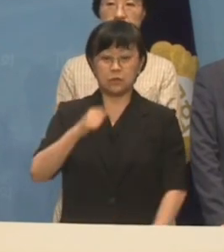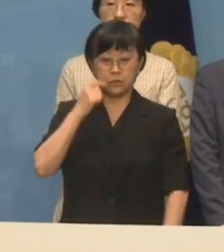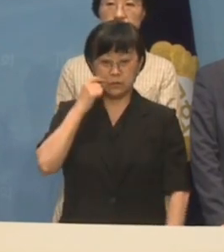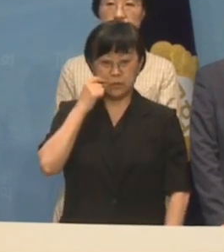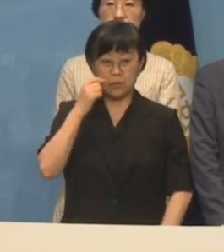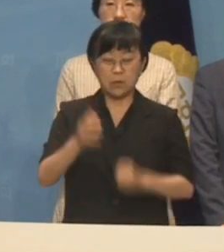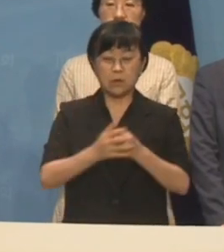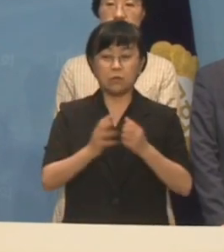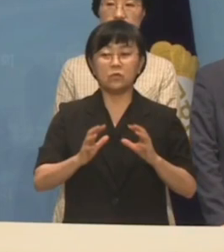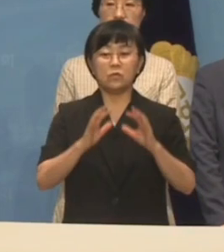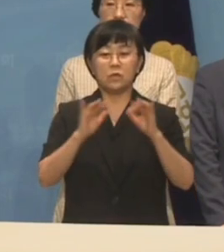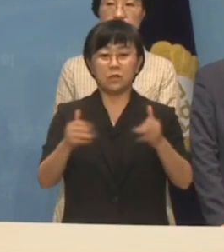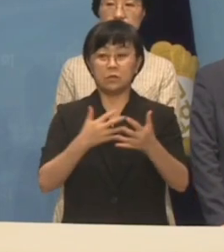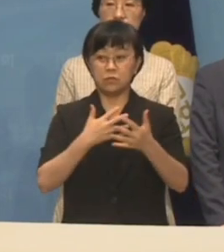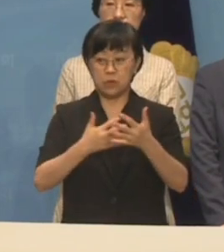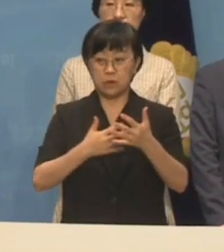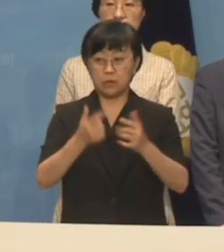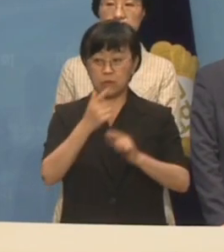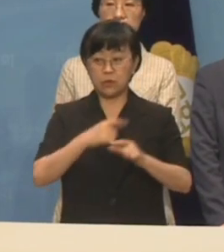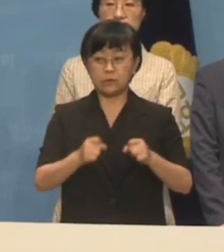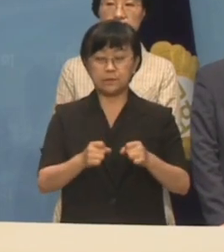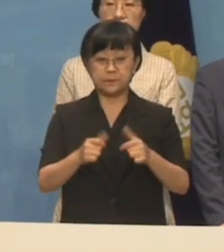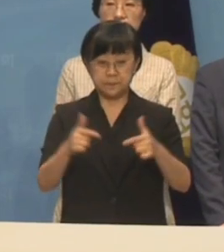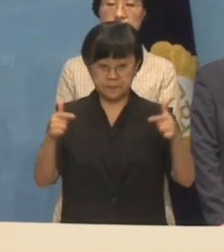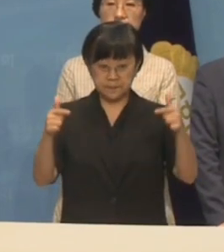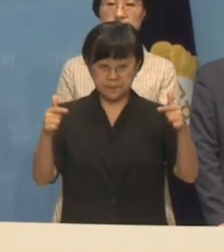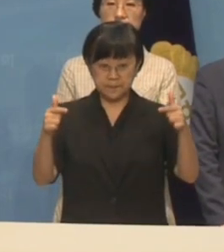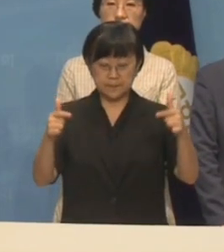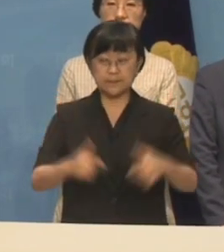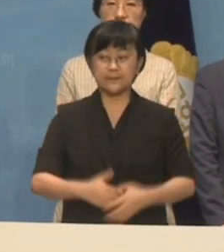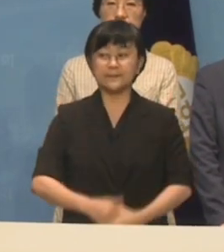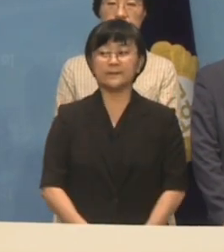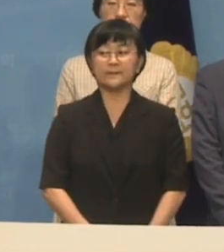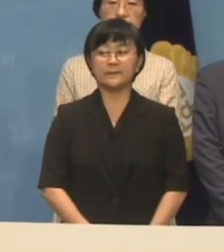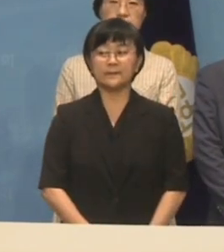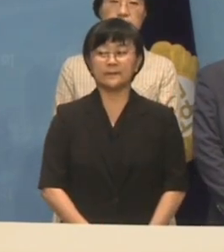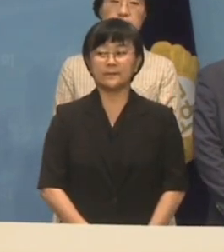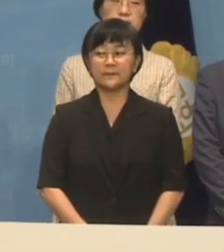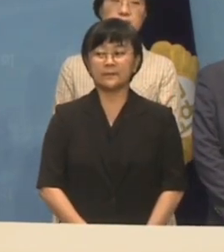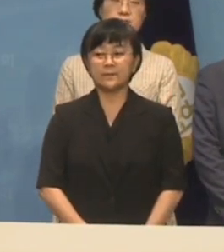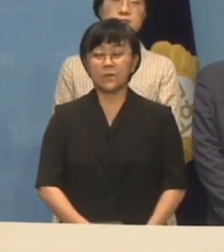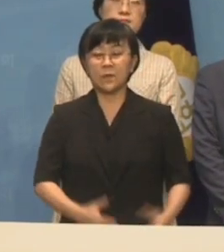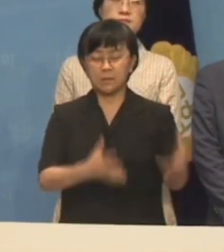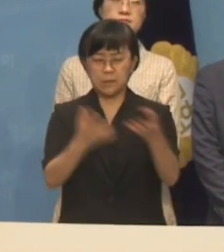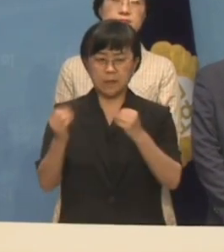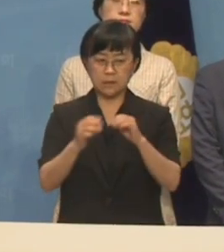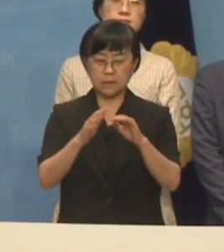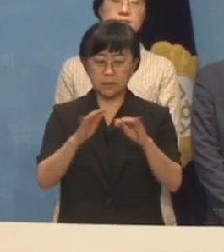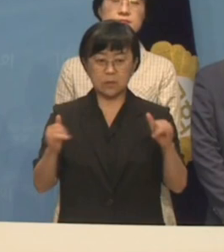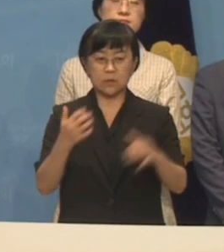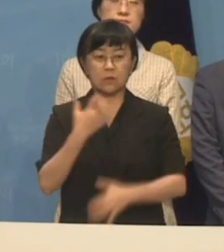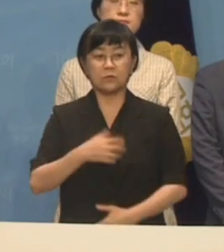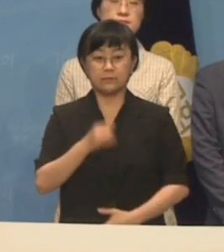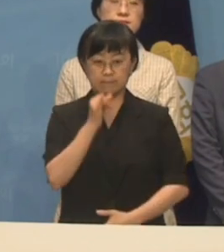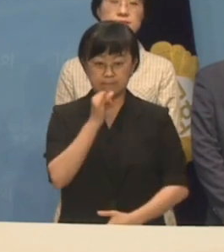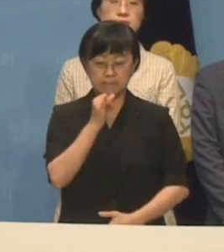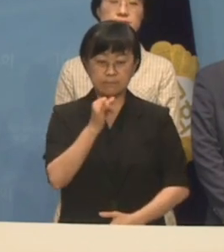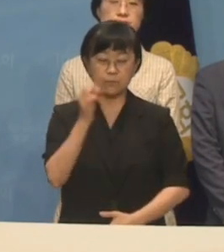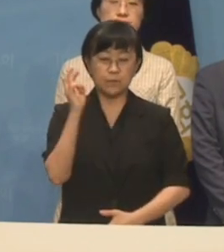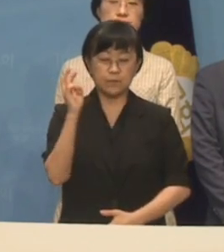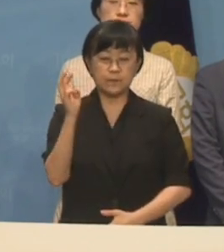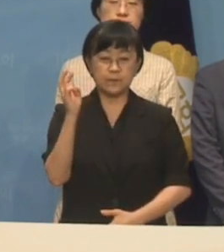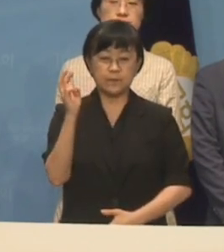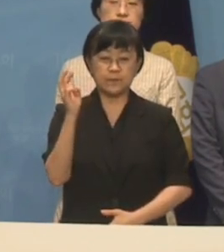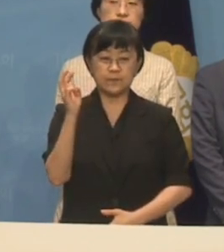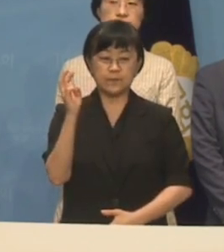못해서 국민들의 불안은 갈수록 더 증폭이 되고 있습니다. 많은 분들께서 걱정이 많으실